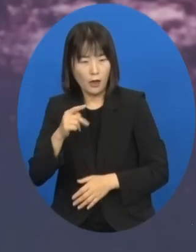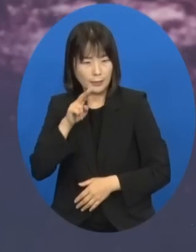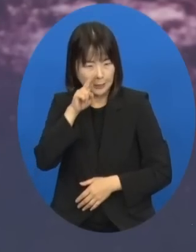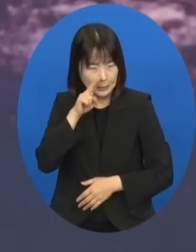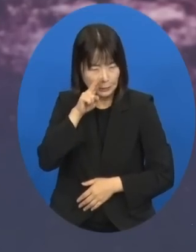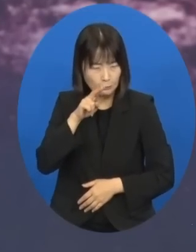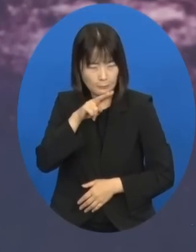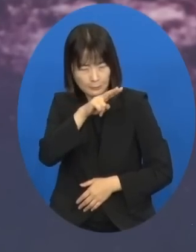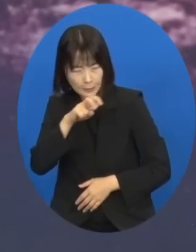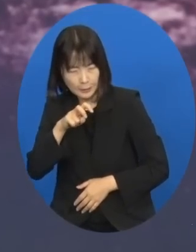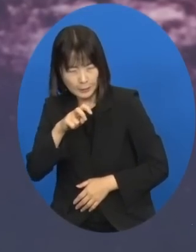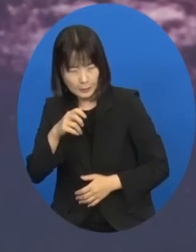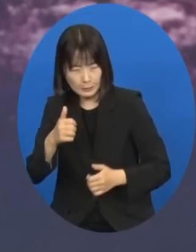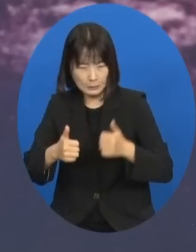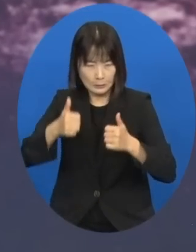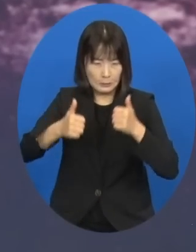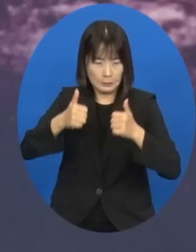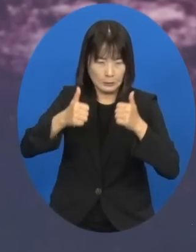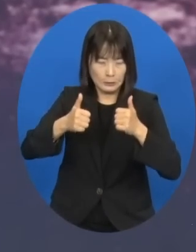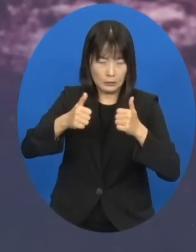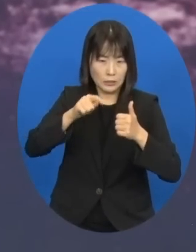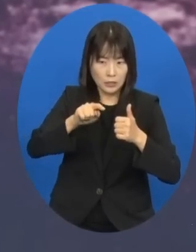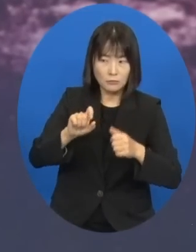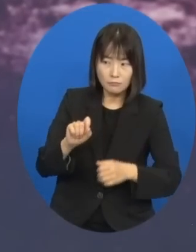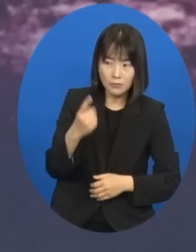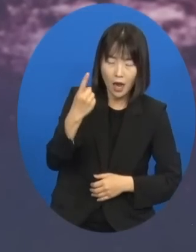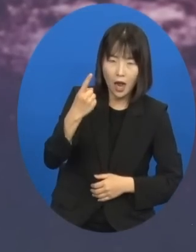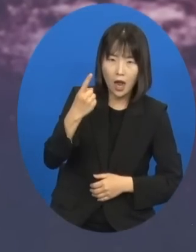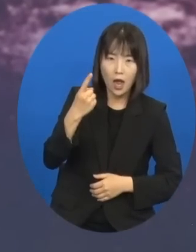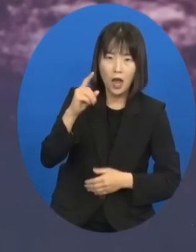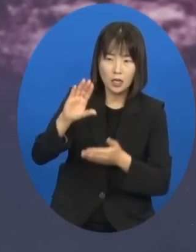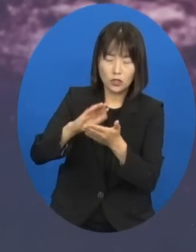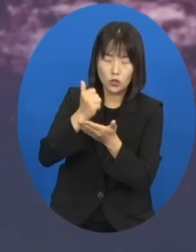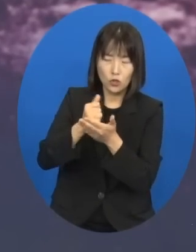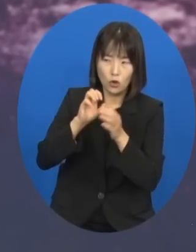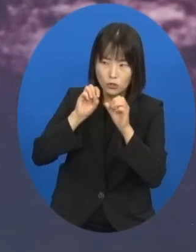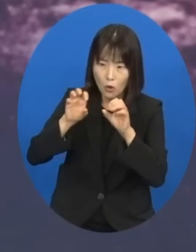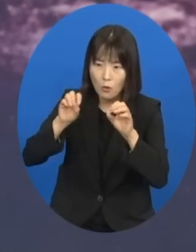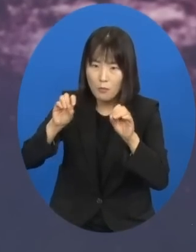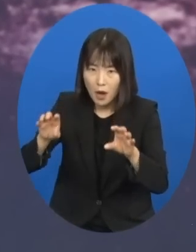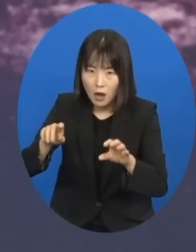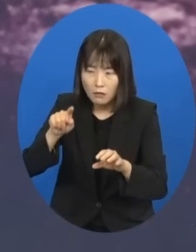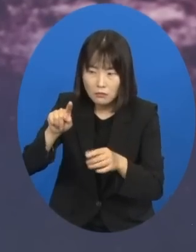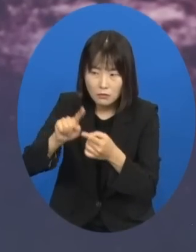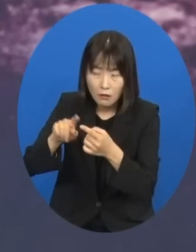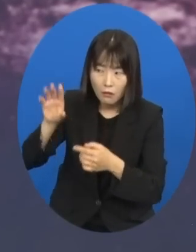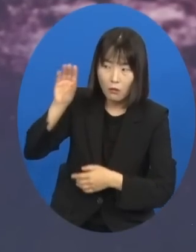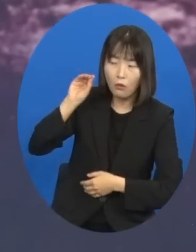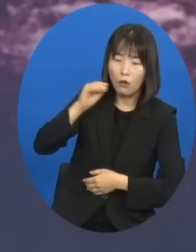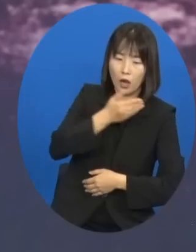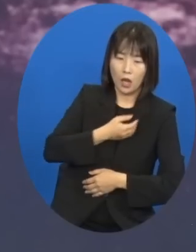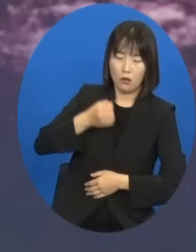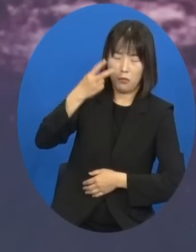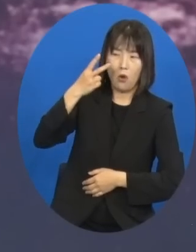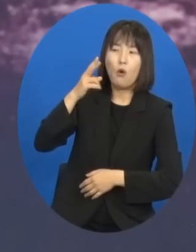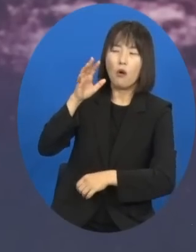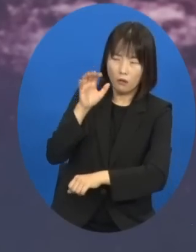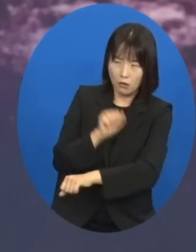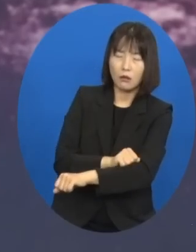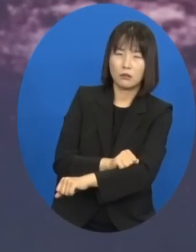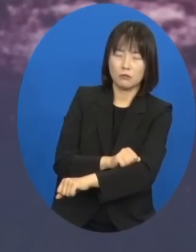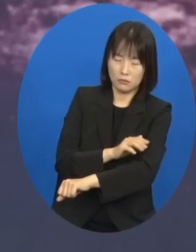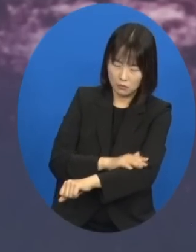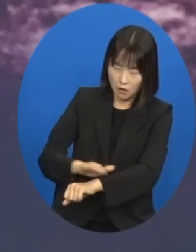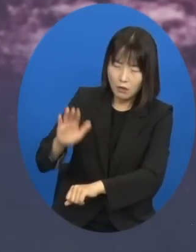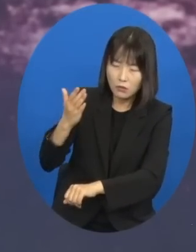시기로 경쟁으로 그리스도를 전파한다고 했잖아요. 근데 그 얘기를 들었을 때 사도 바울이 어떻게 했어요? 잘 됐습니다. 그렇게 해서라도 복음이